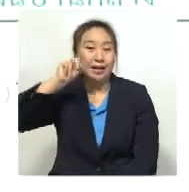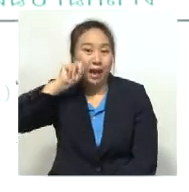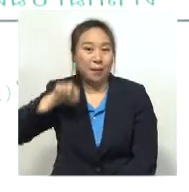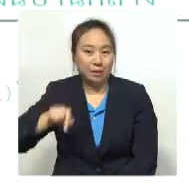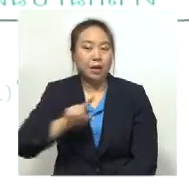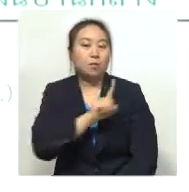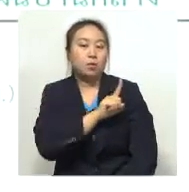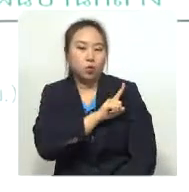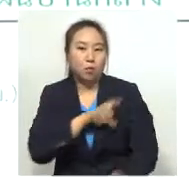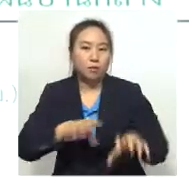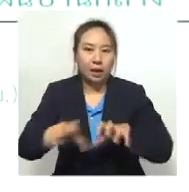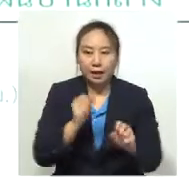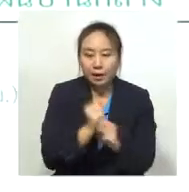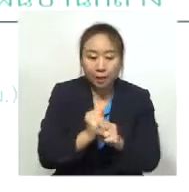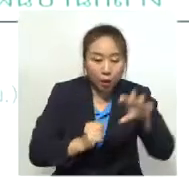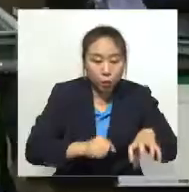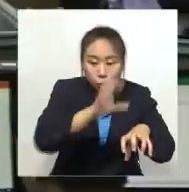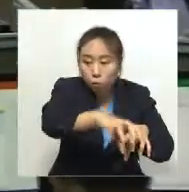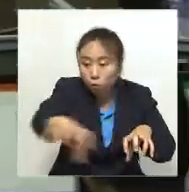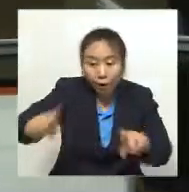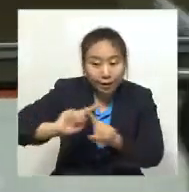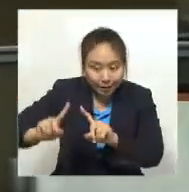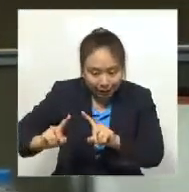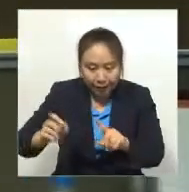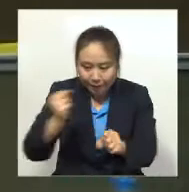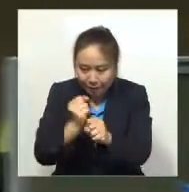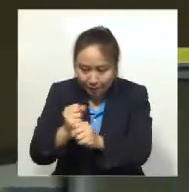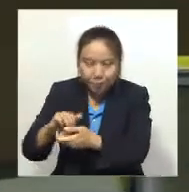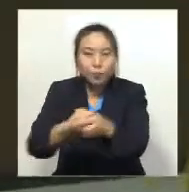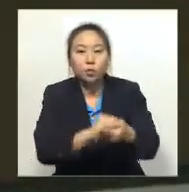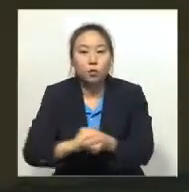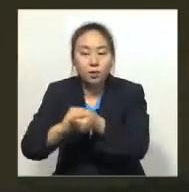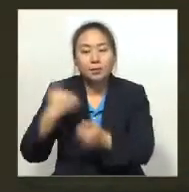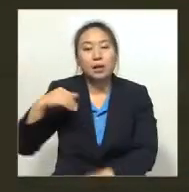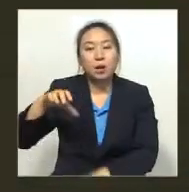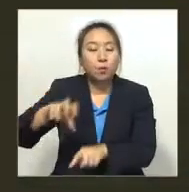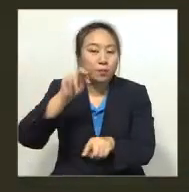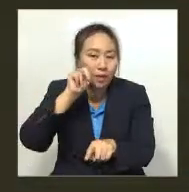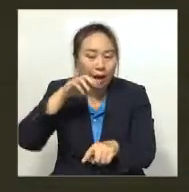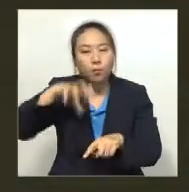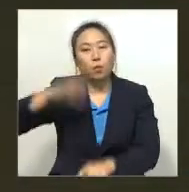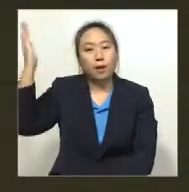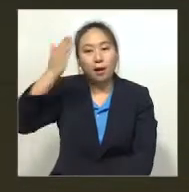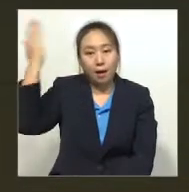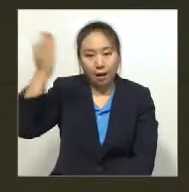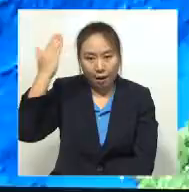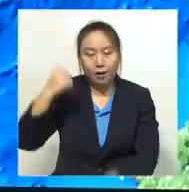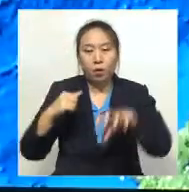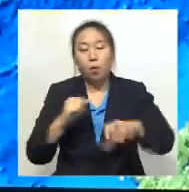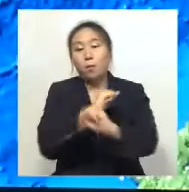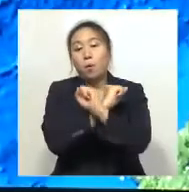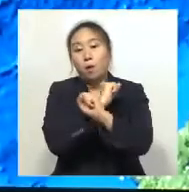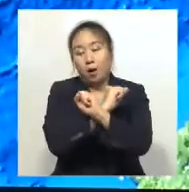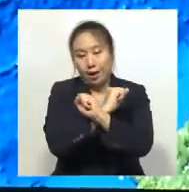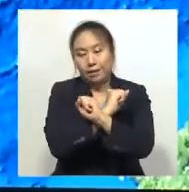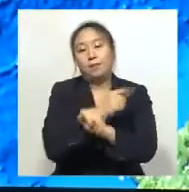ป็นผู้บูรณาการการทำงานกับทุกหน่วยงานที่เกี่ยวข้องไม่ว่าจะเป็นกรมชลประทานกรมอุตุนิยมวิทยากรมป้องกันและบรรเท